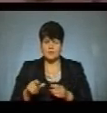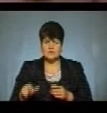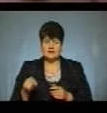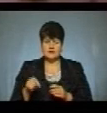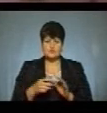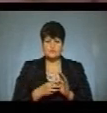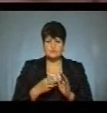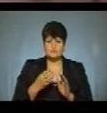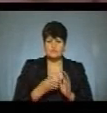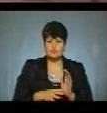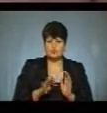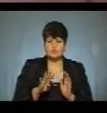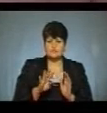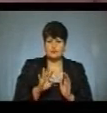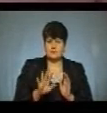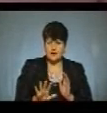1795,